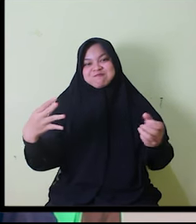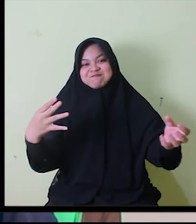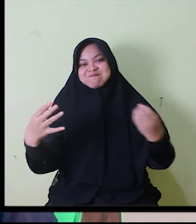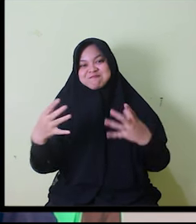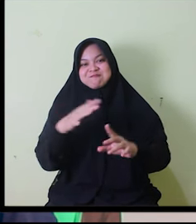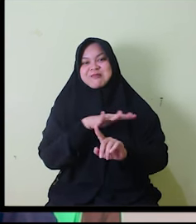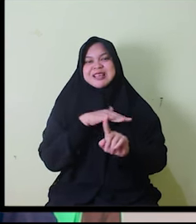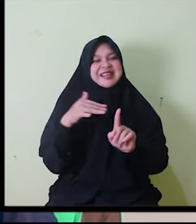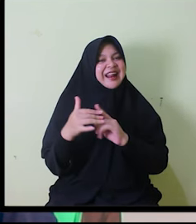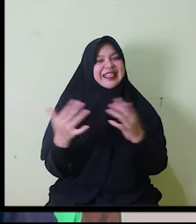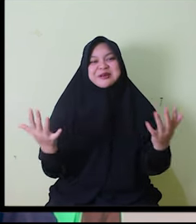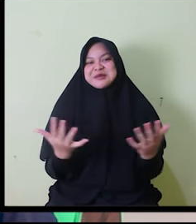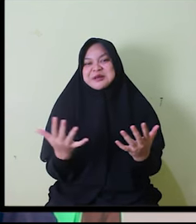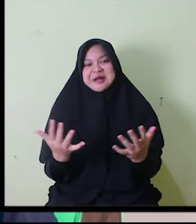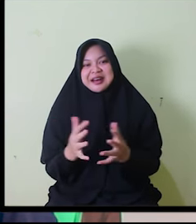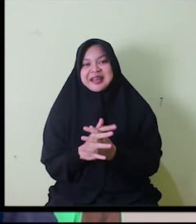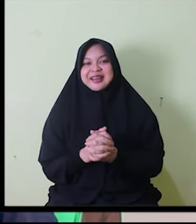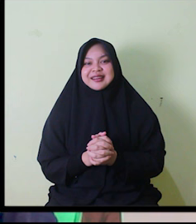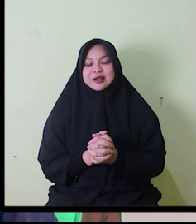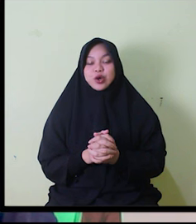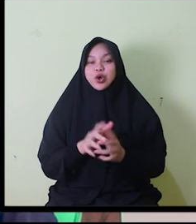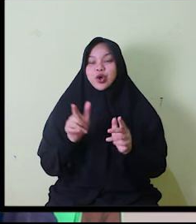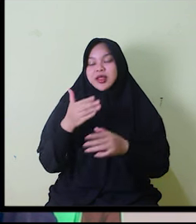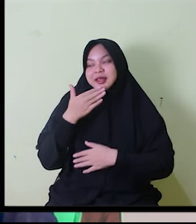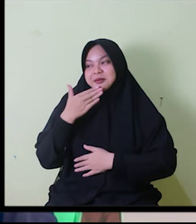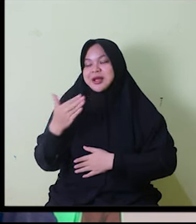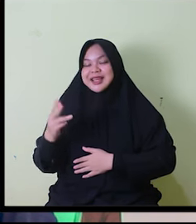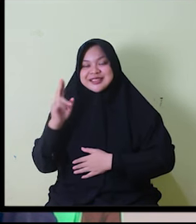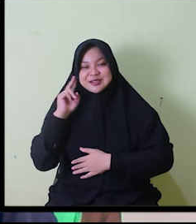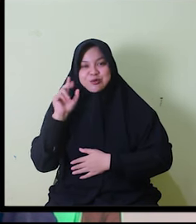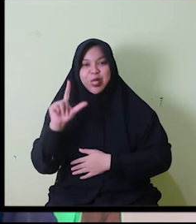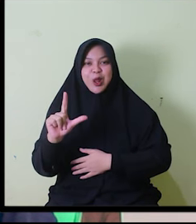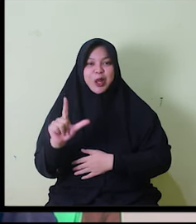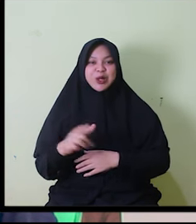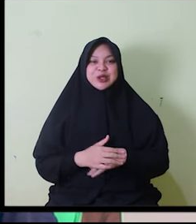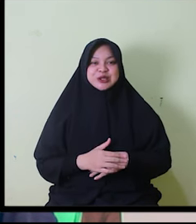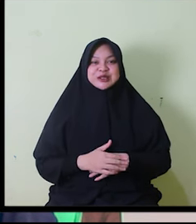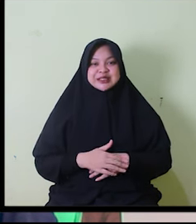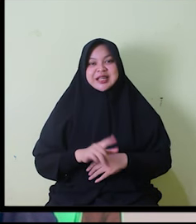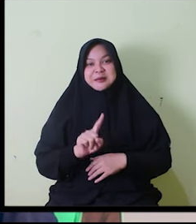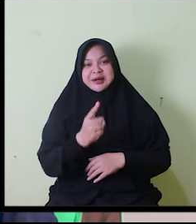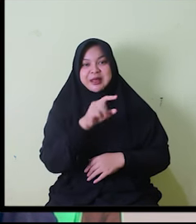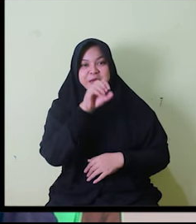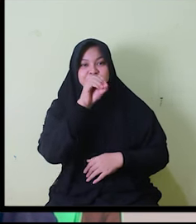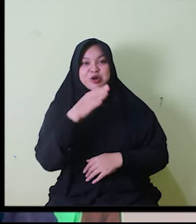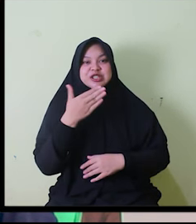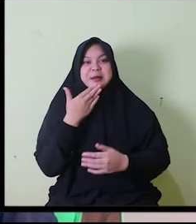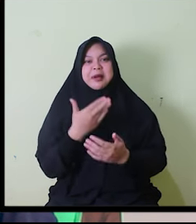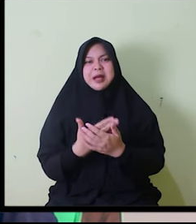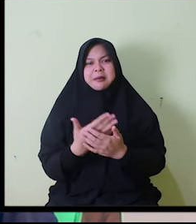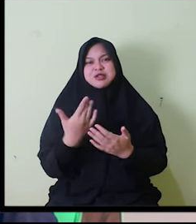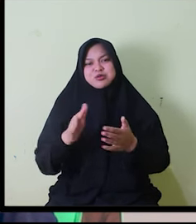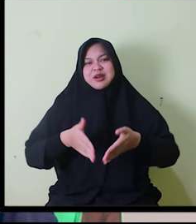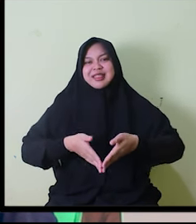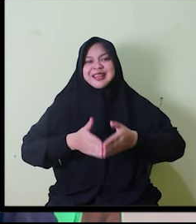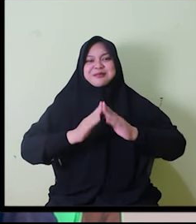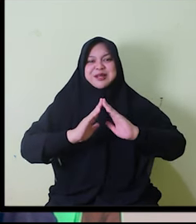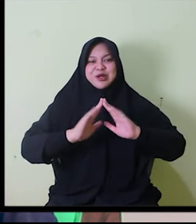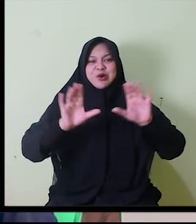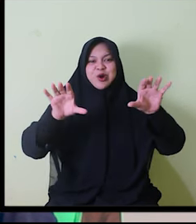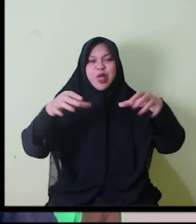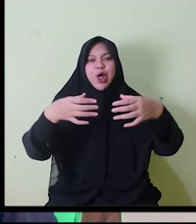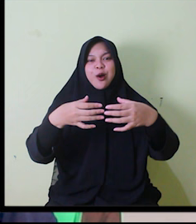Luluk ya Iya jadi saya juga pertama mengucapkan terima kasih karena sudah terbentuk kelompok